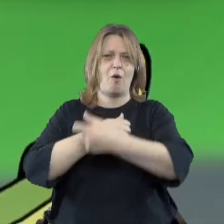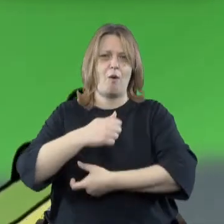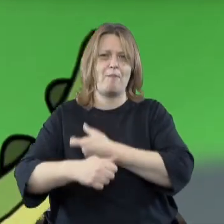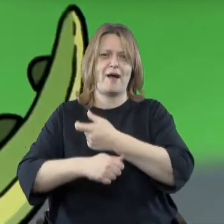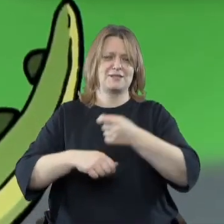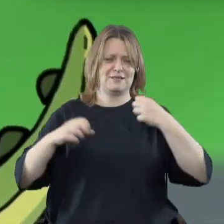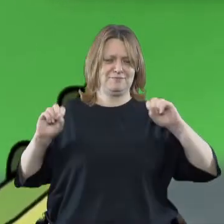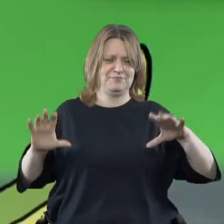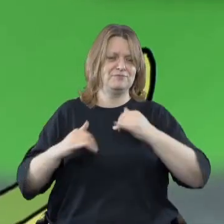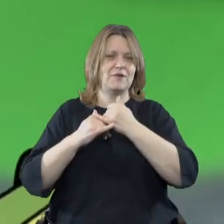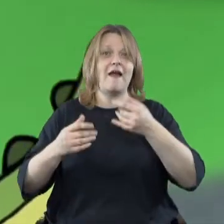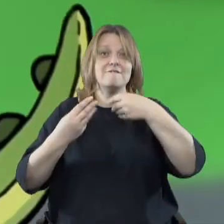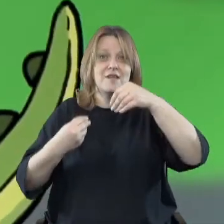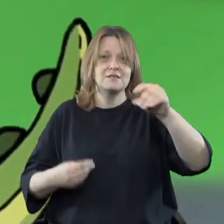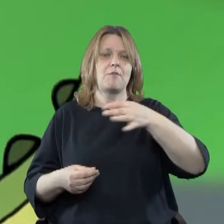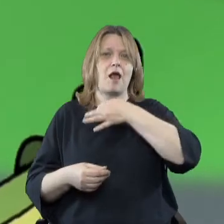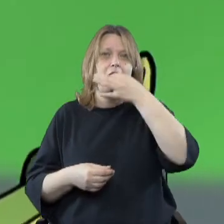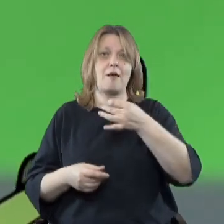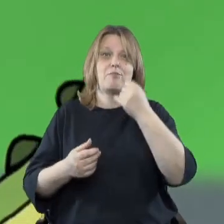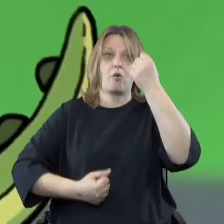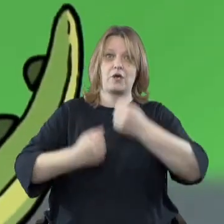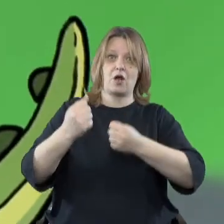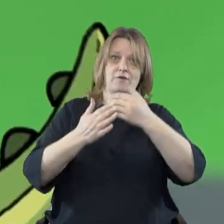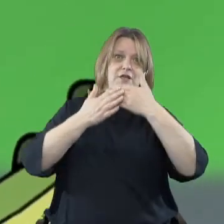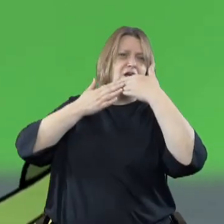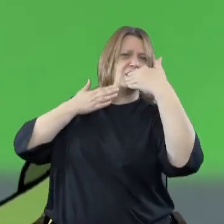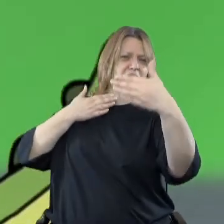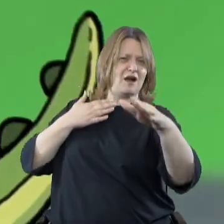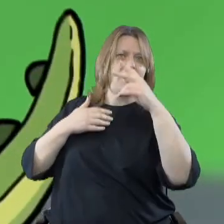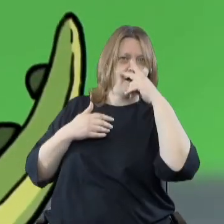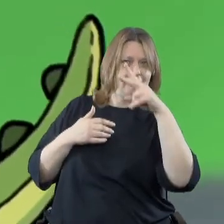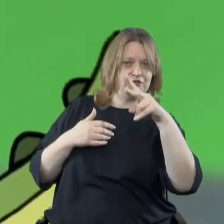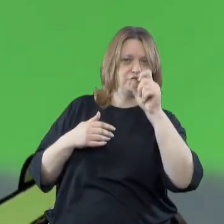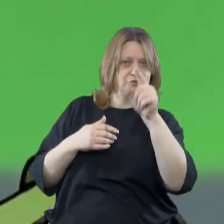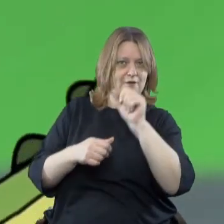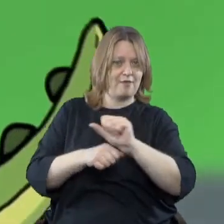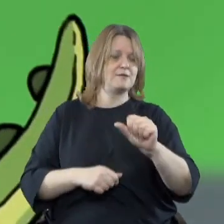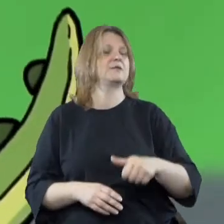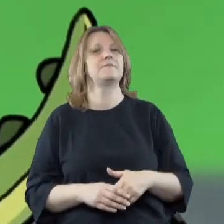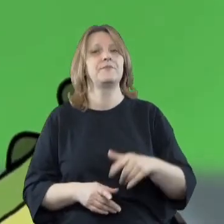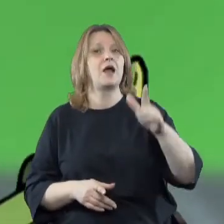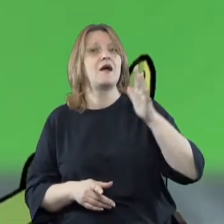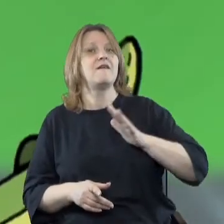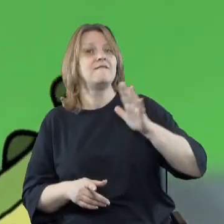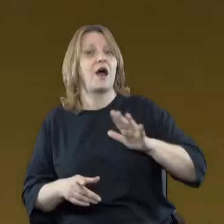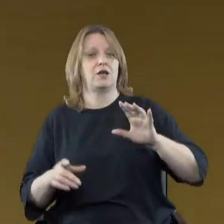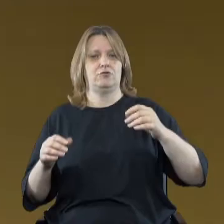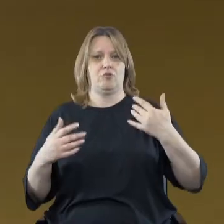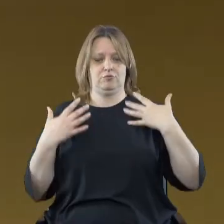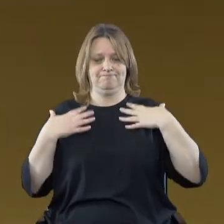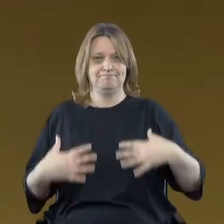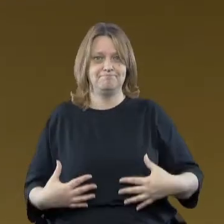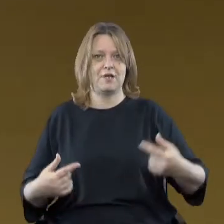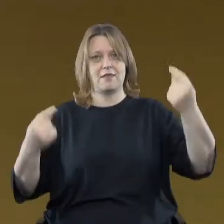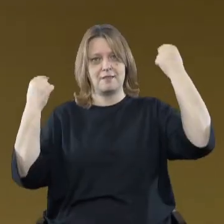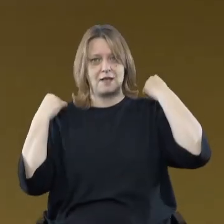lepiej. Dzięki nim kierowcy mogą cię zauważyć z bardzo dużej odległości. Warto mieć odblaski i z przodu, i z tyłu,